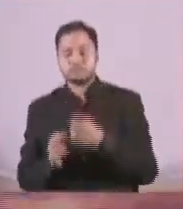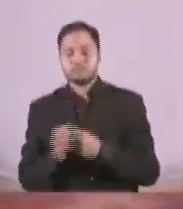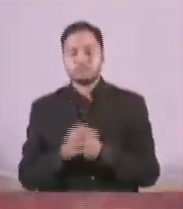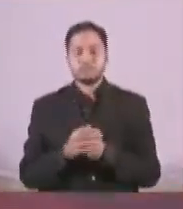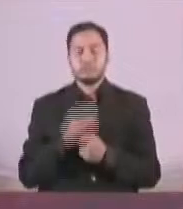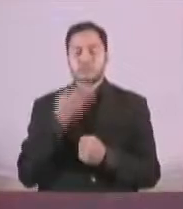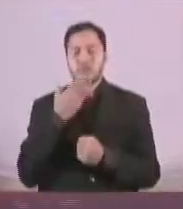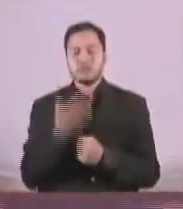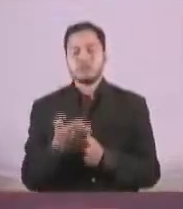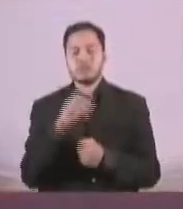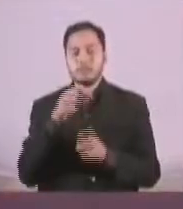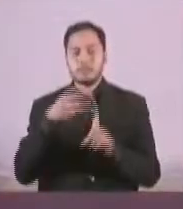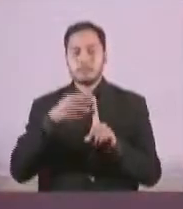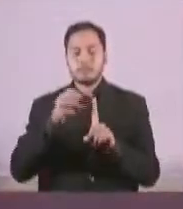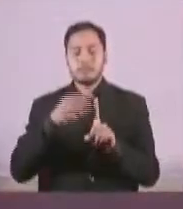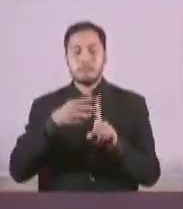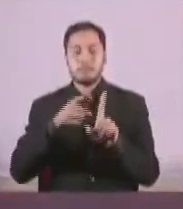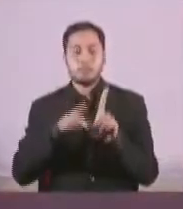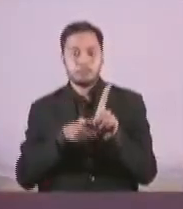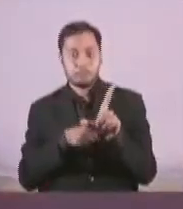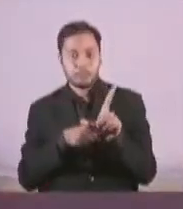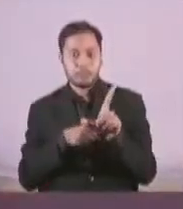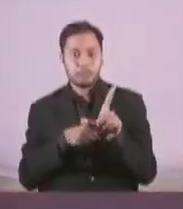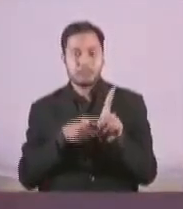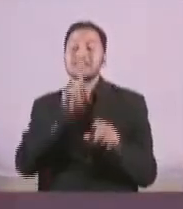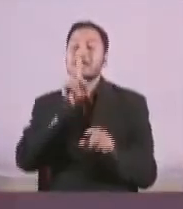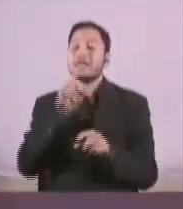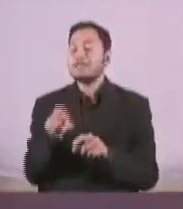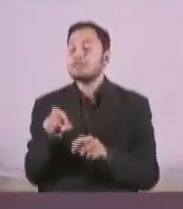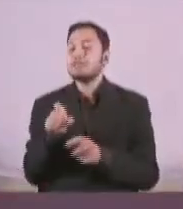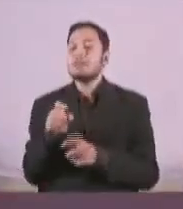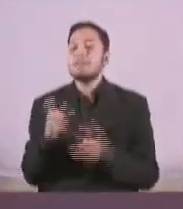ditanya itu pelayanan pendidikan.